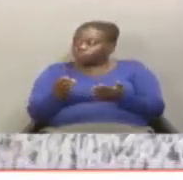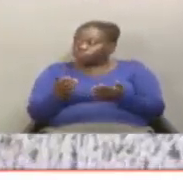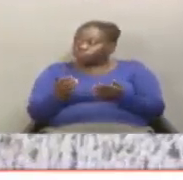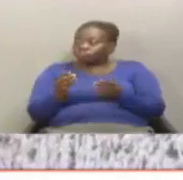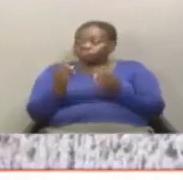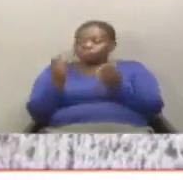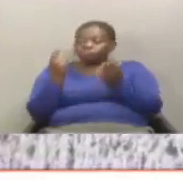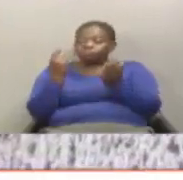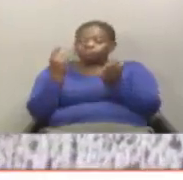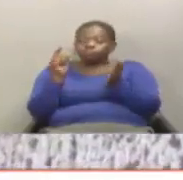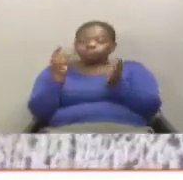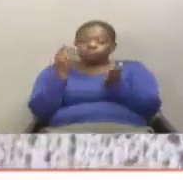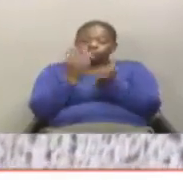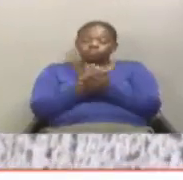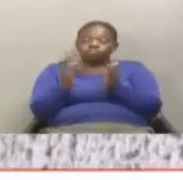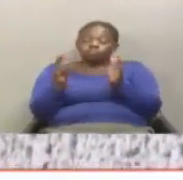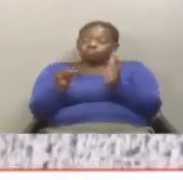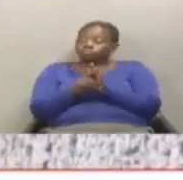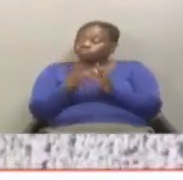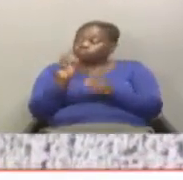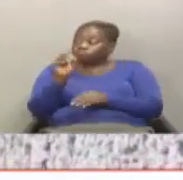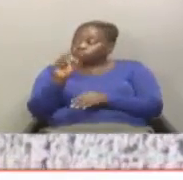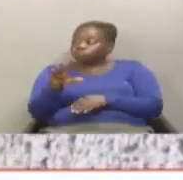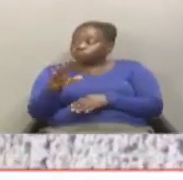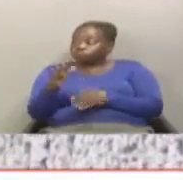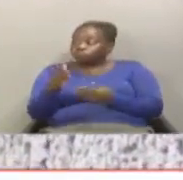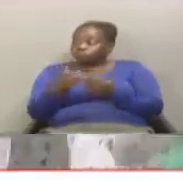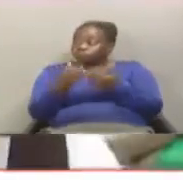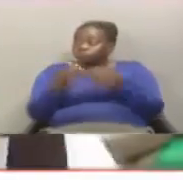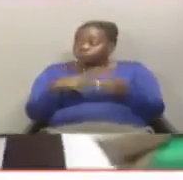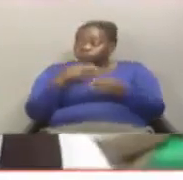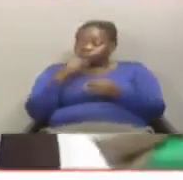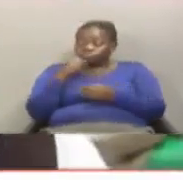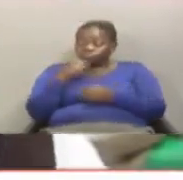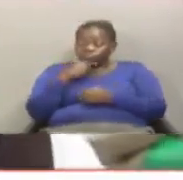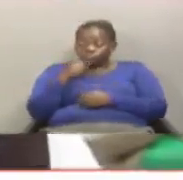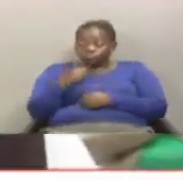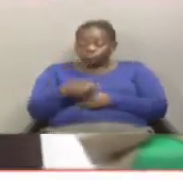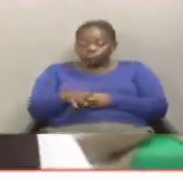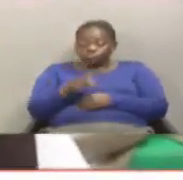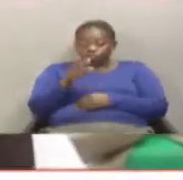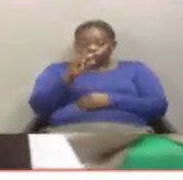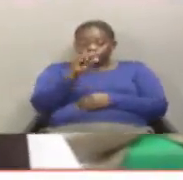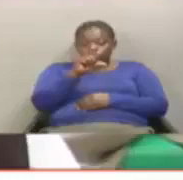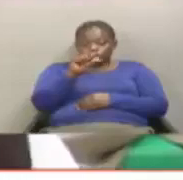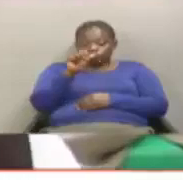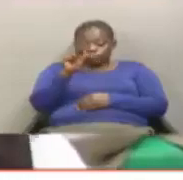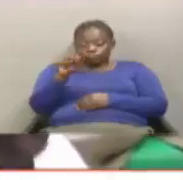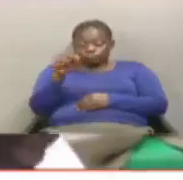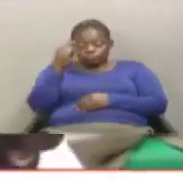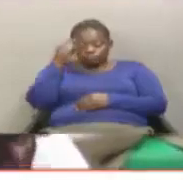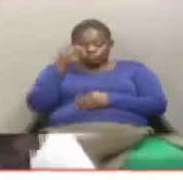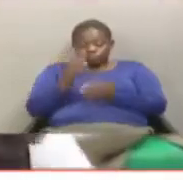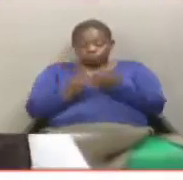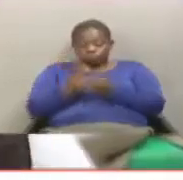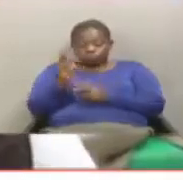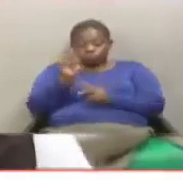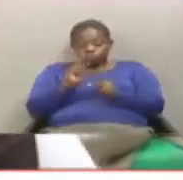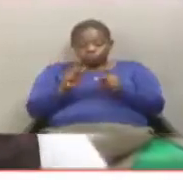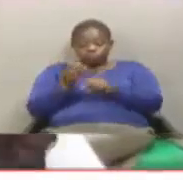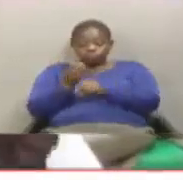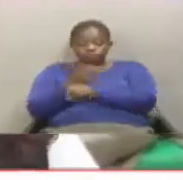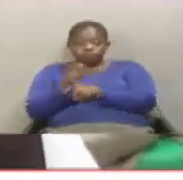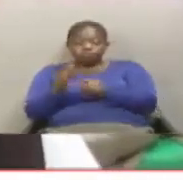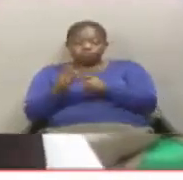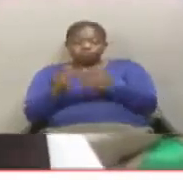tugumenye baba tugumye nngamba abaana bakitange kamuleke. Kolonizi Kafeero amaka n'eddembe ly'omuntu e Mukayunga